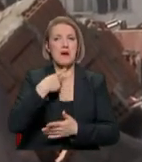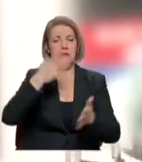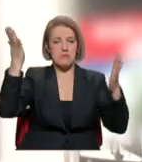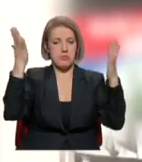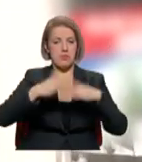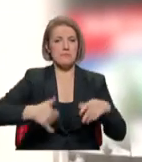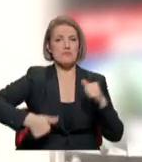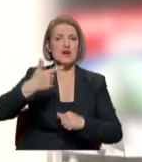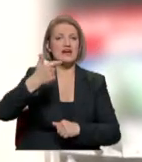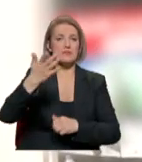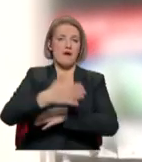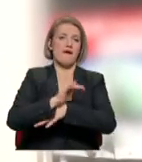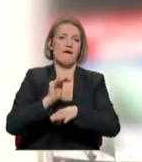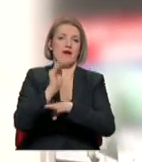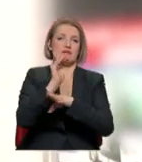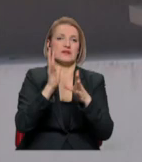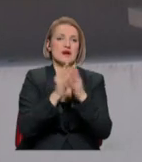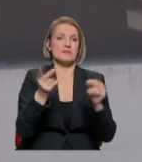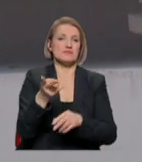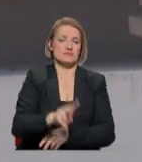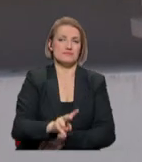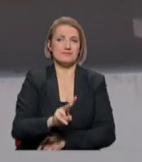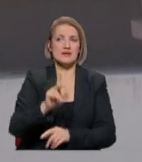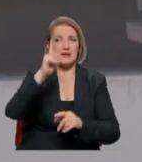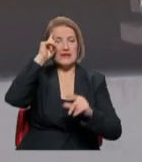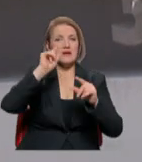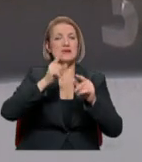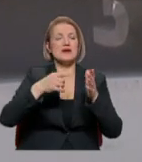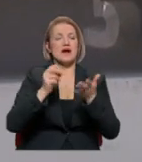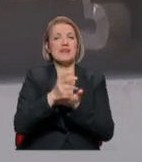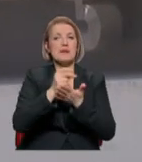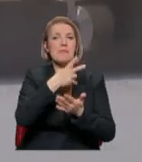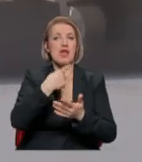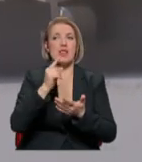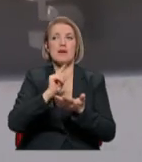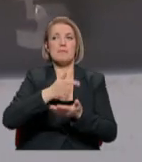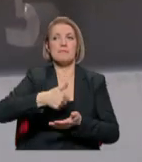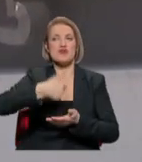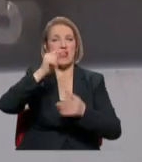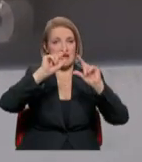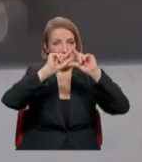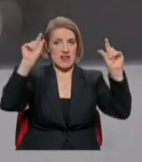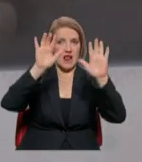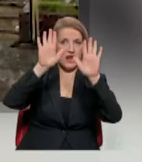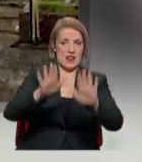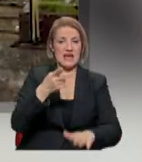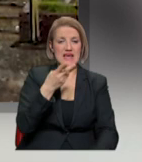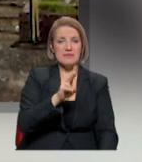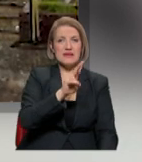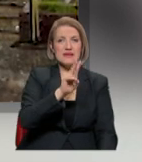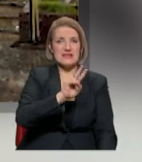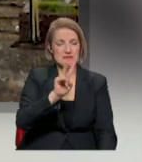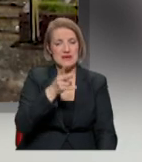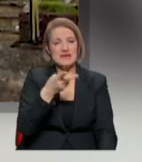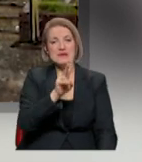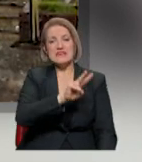Başkan Yardımcısı hayatını kaybetti. Geride sadece tabelası kalan belediyenin ise 2020 ve 2022 yıllarında yüz binlerce